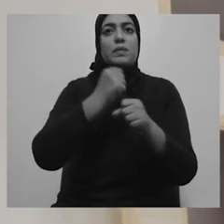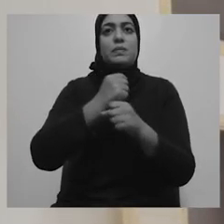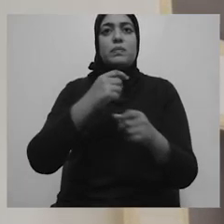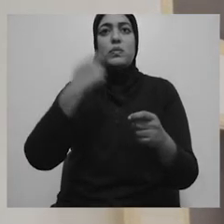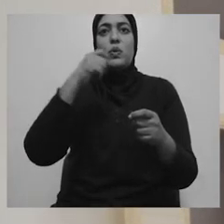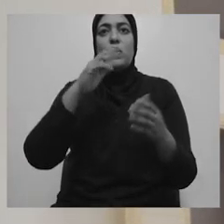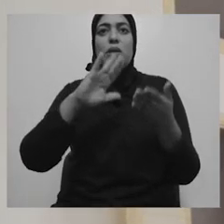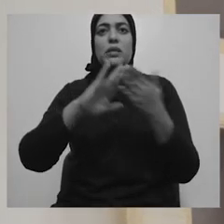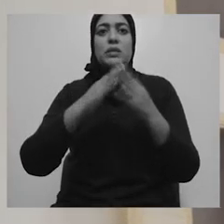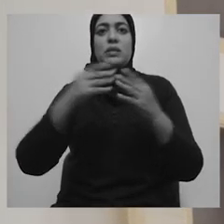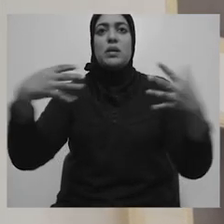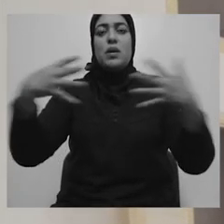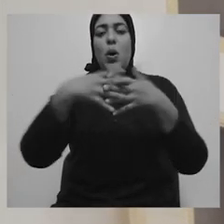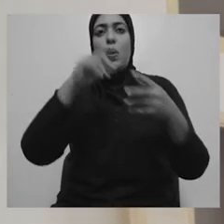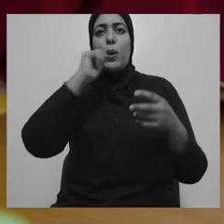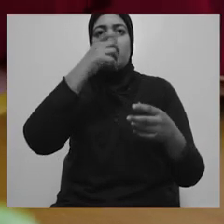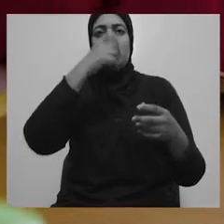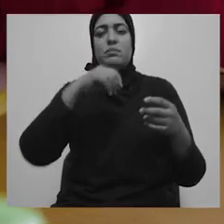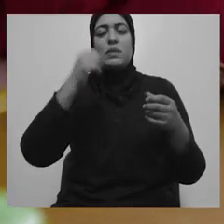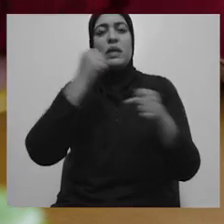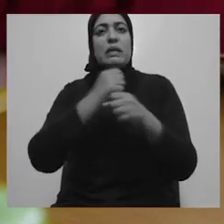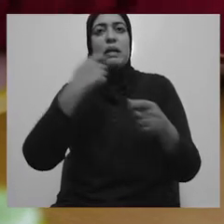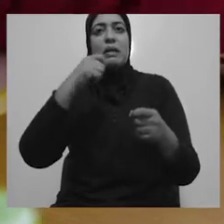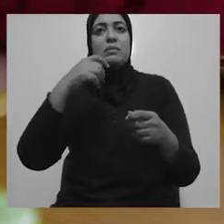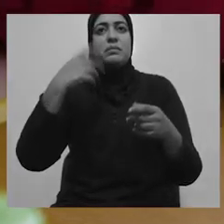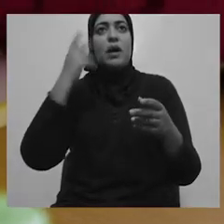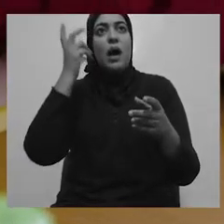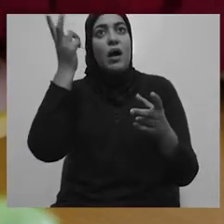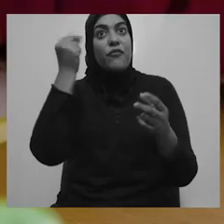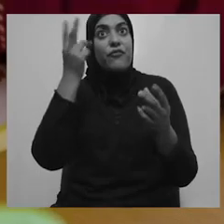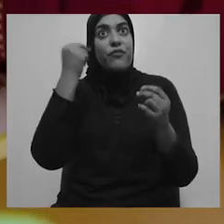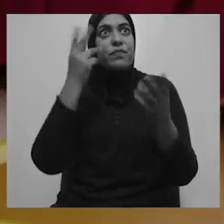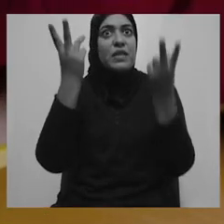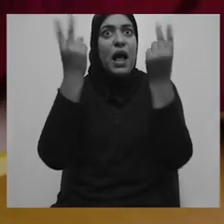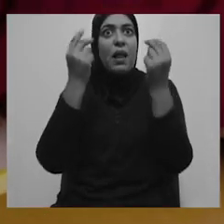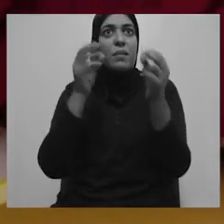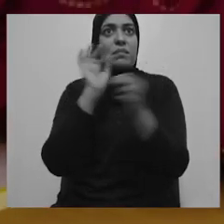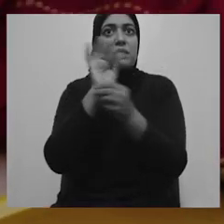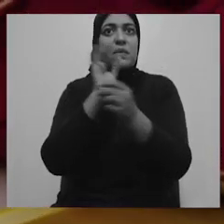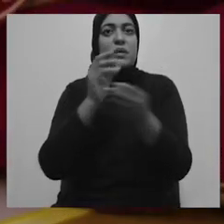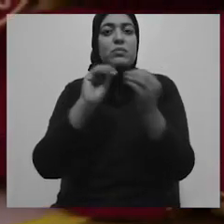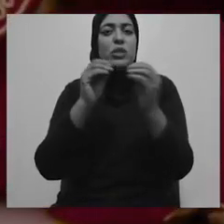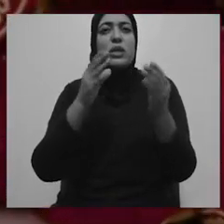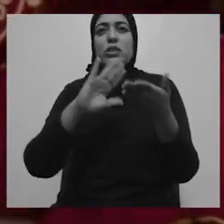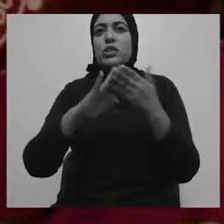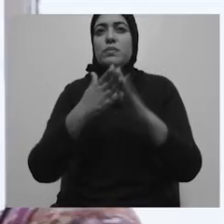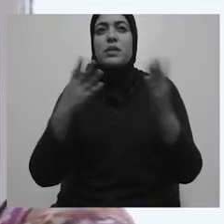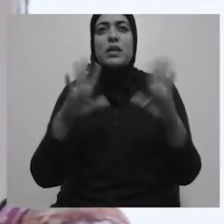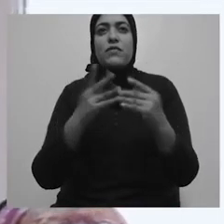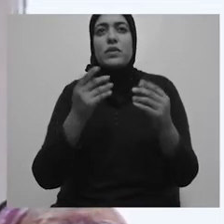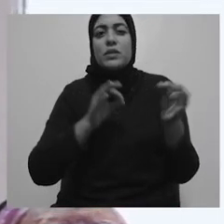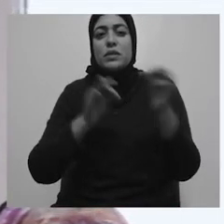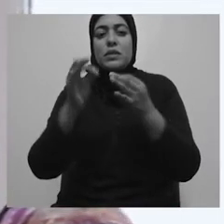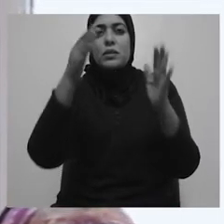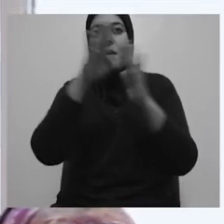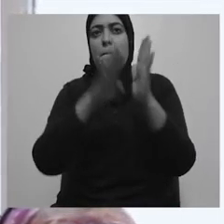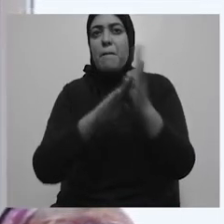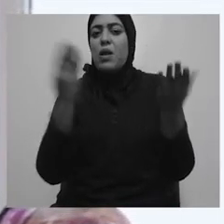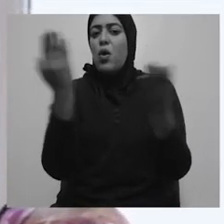l'objectif de l'initiative de nous comment impacté le programme d'action communale pour qu'ils soient